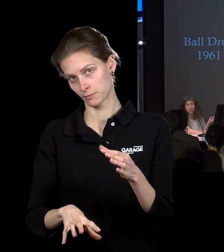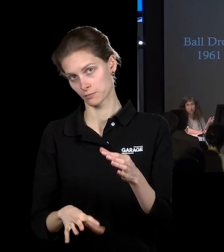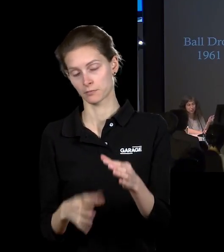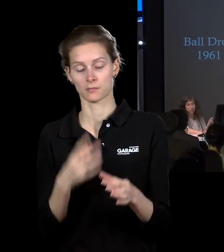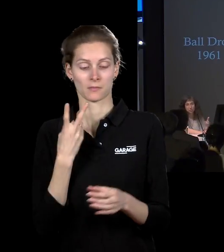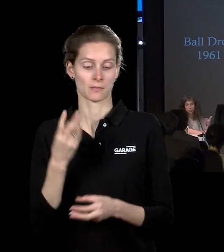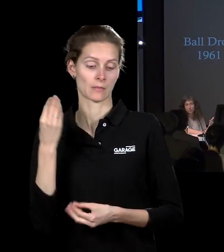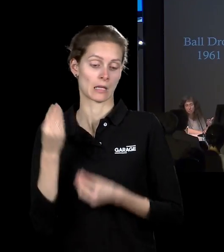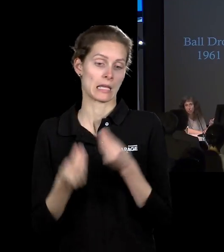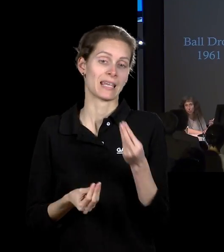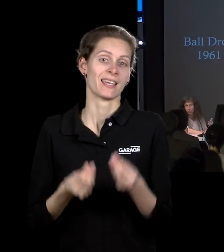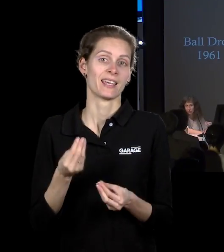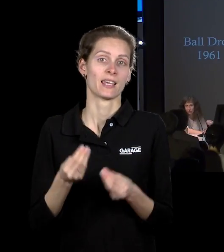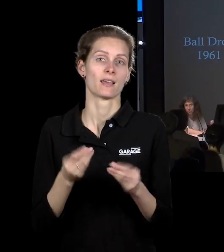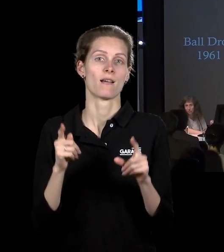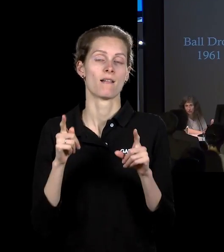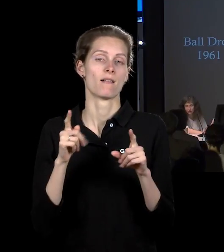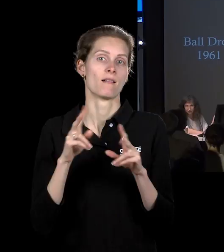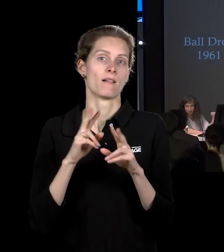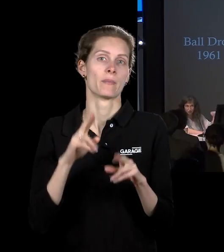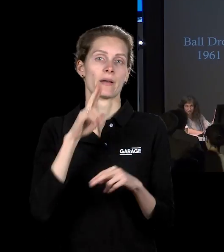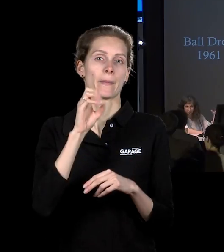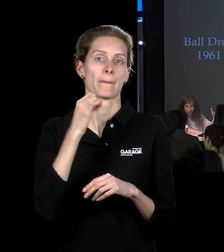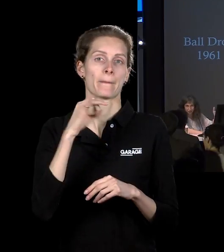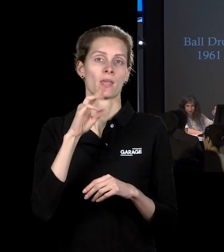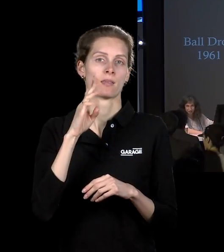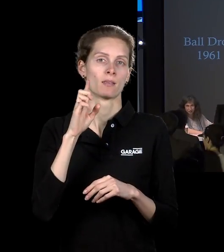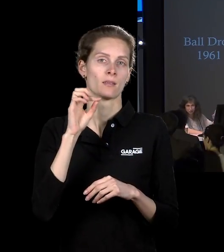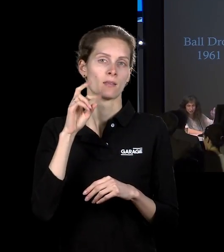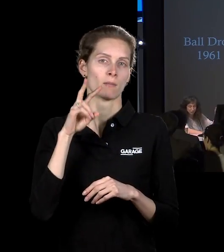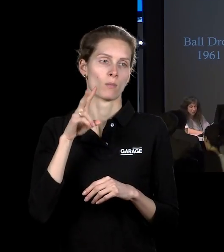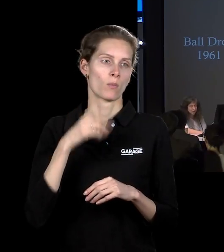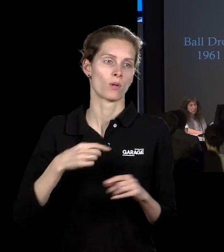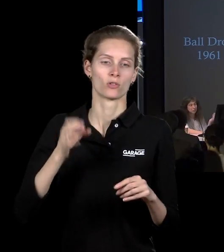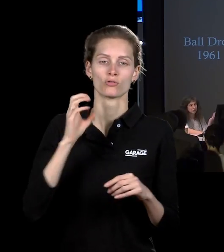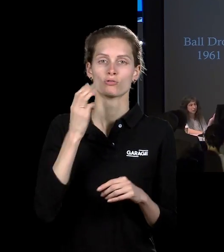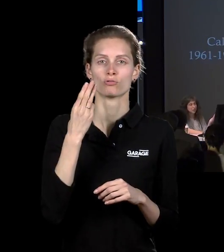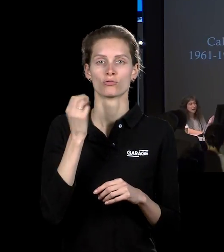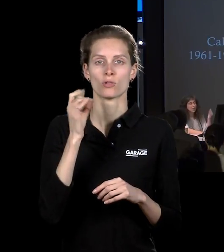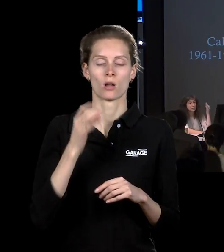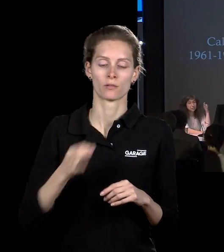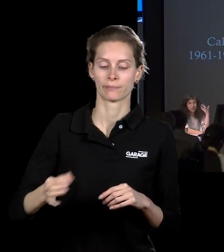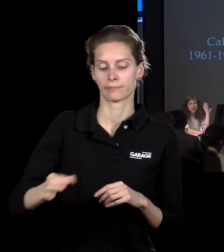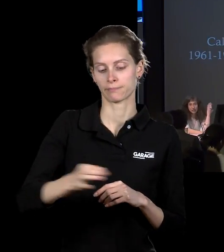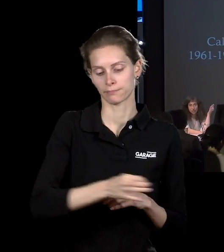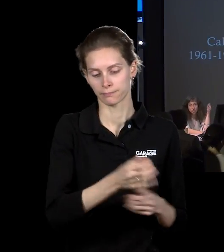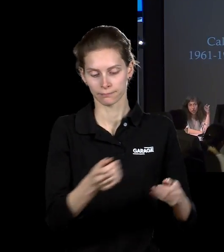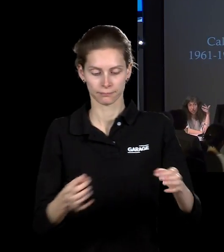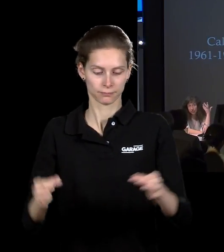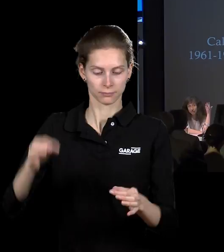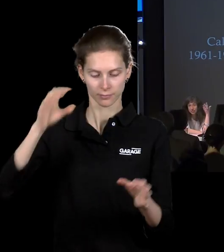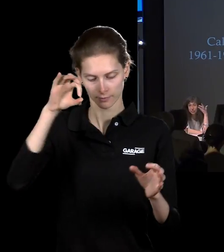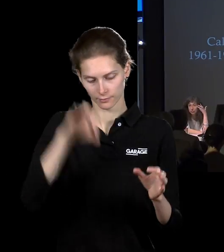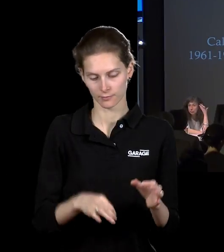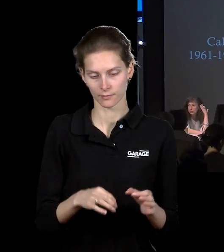как бы игра, в которой такой вариант пинбола редуцированный, да, вот этот шарик, который надо катать по пазлам. И есть такой